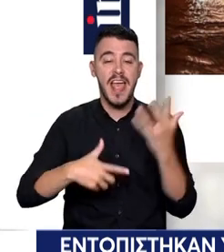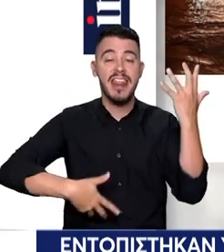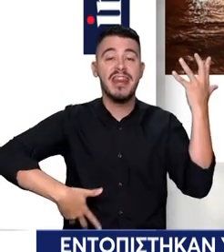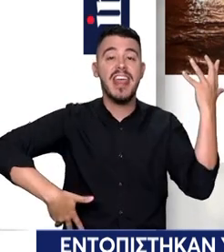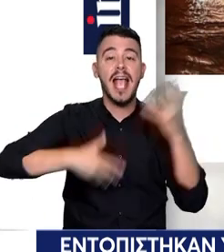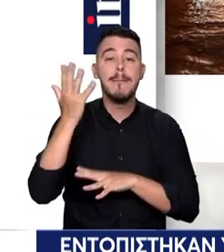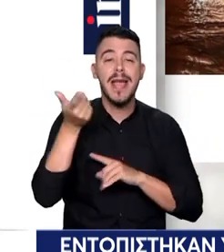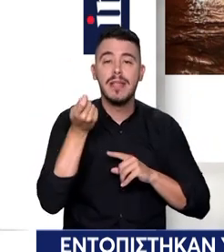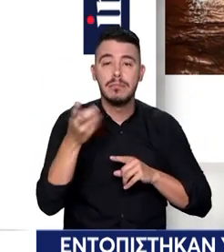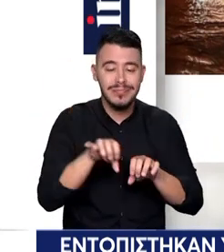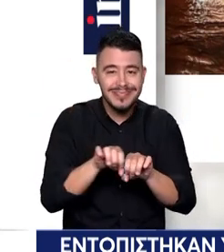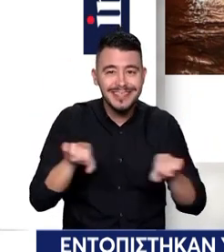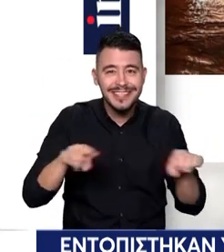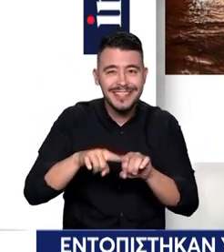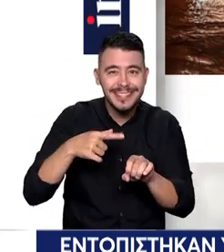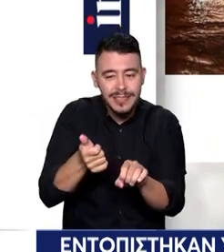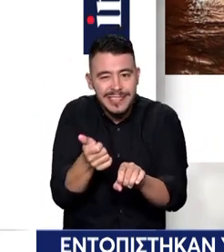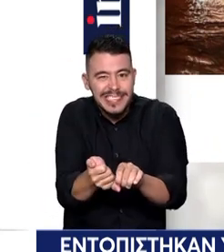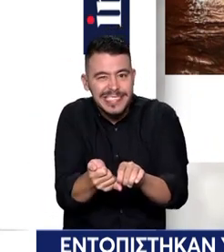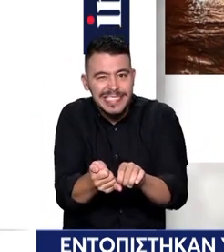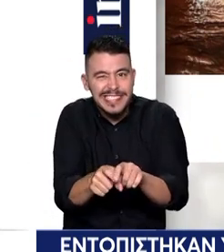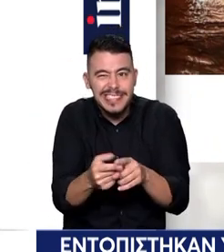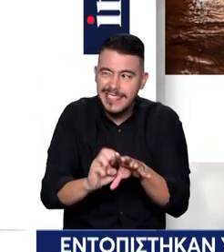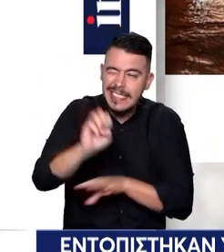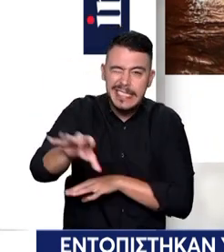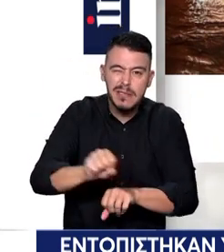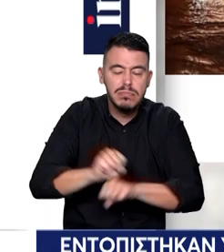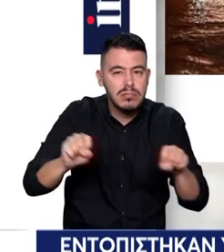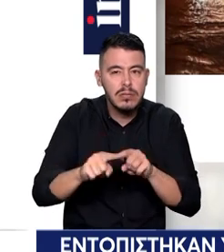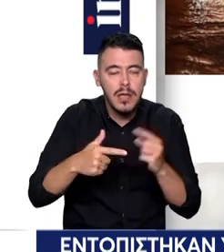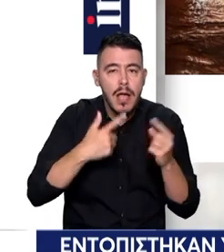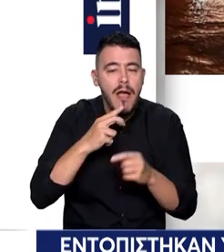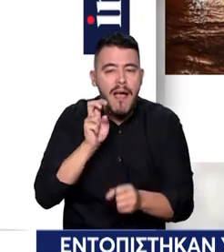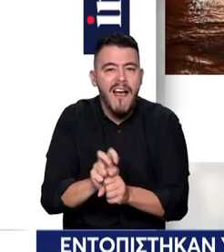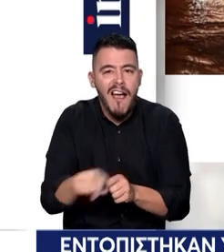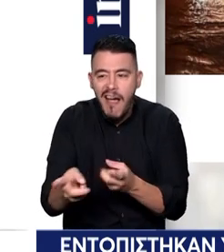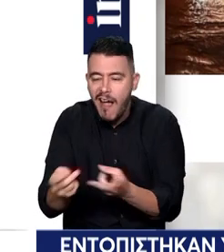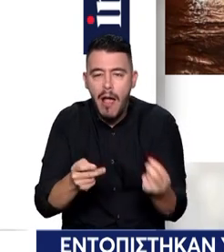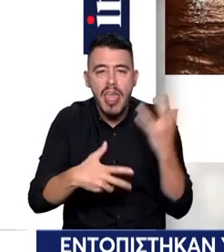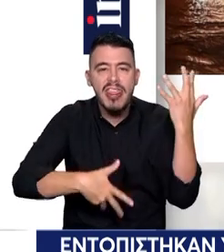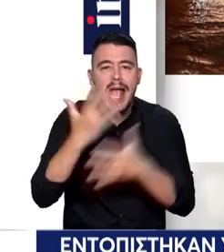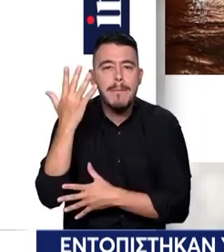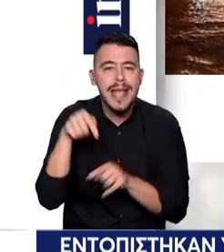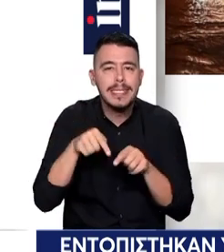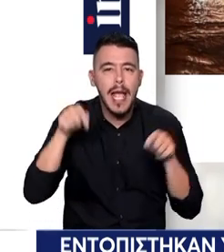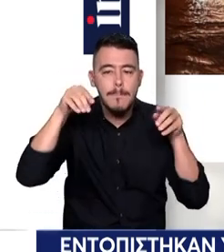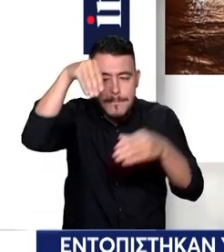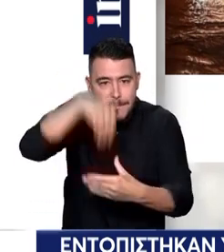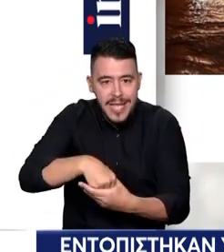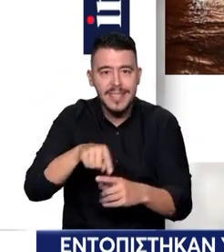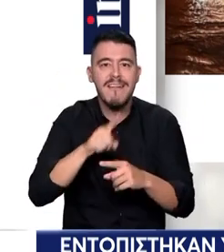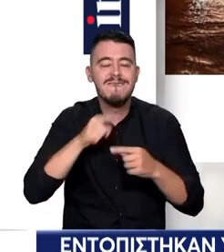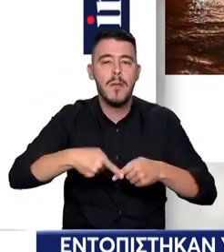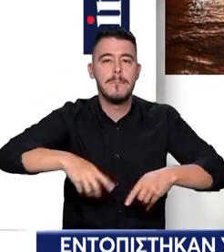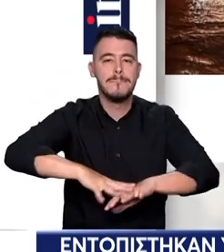στην παραλία στην Ύδρα, όπως αποκαλύπτει το ΙΝ, στον χώρο εκδήλωσης της καταστροφικής πυρκαγιάς, δίνει μια διάσταση στην